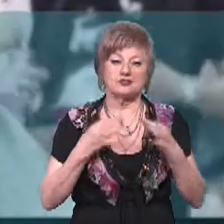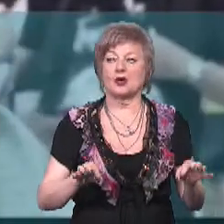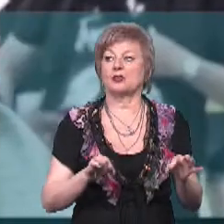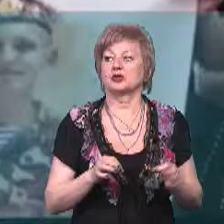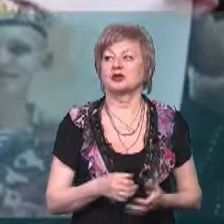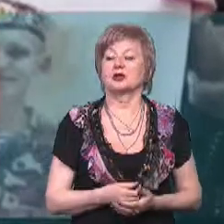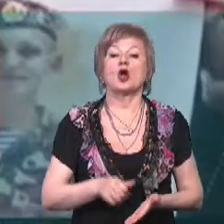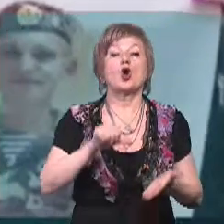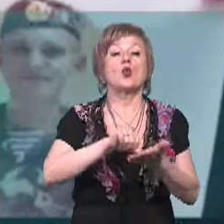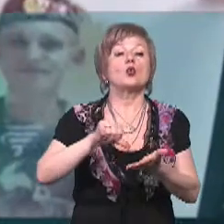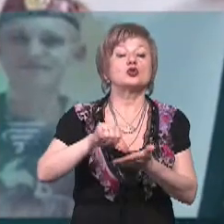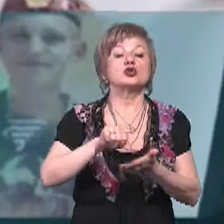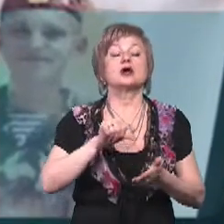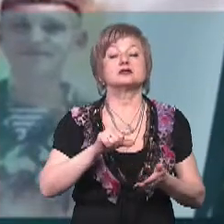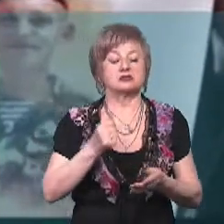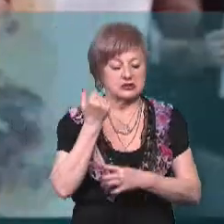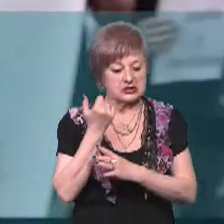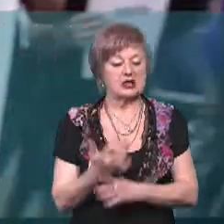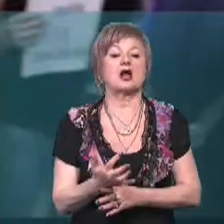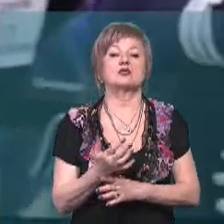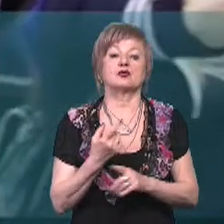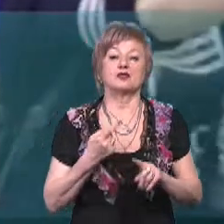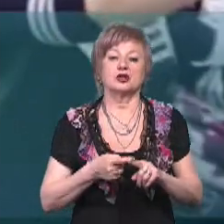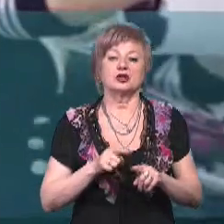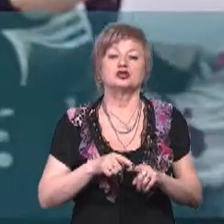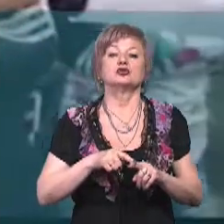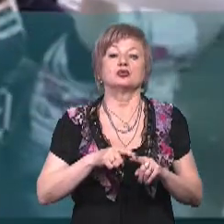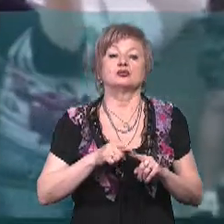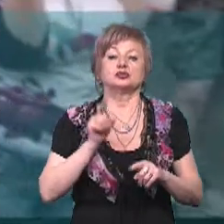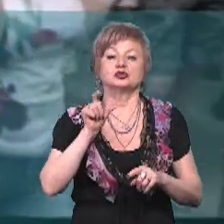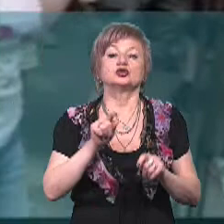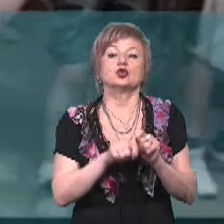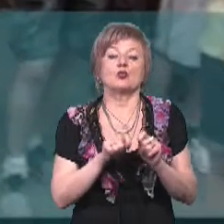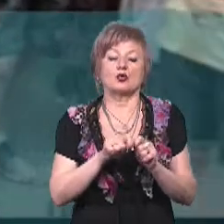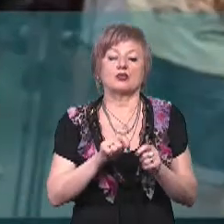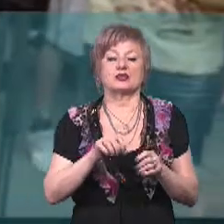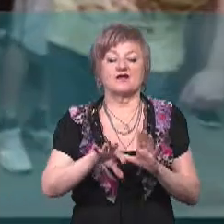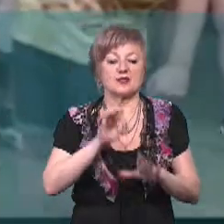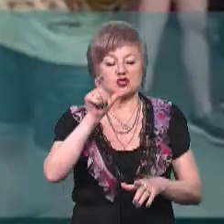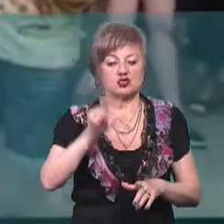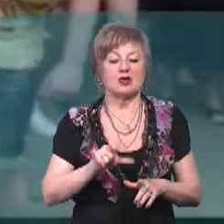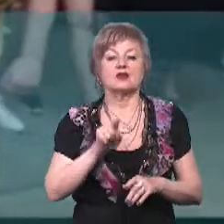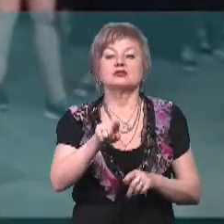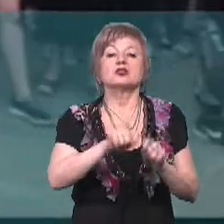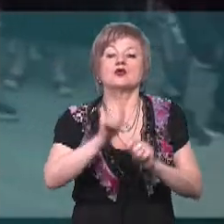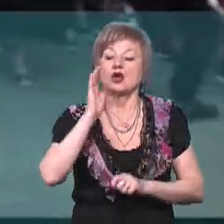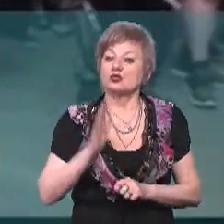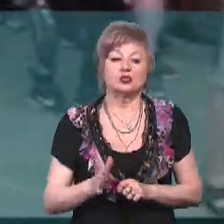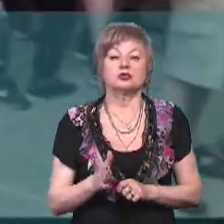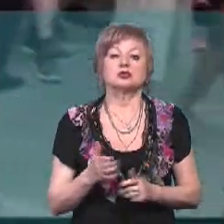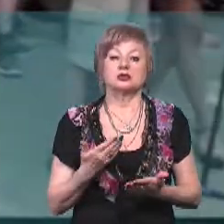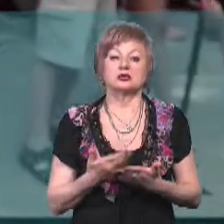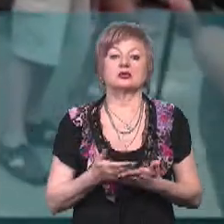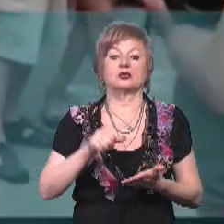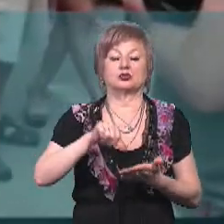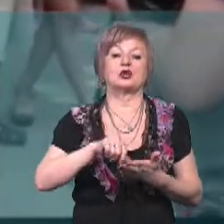зараз. Учасники акції вимагали визначити відповідальну особу, яка координуватиме звільнення заручників, а також створити раду при адміністрації